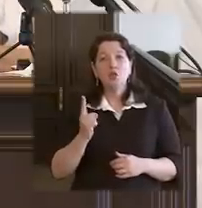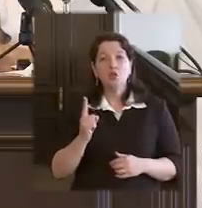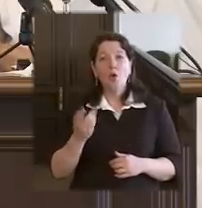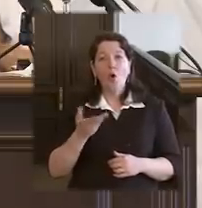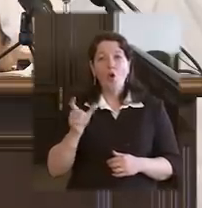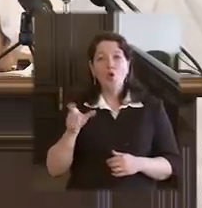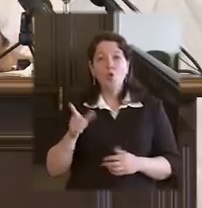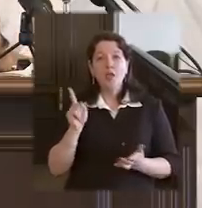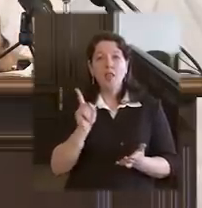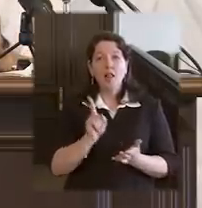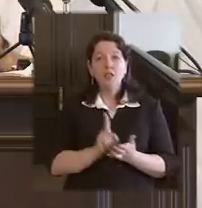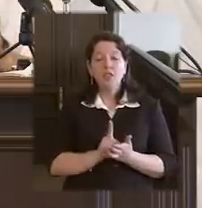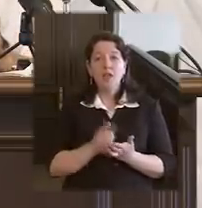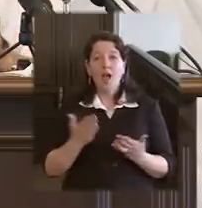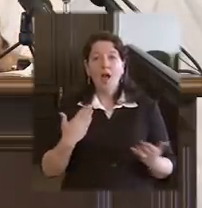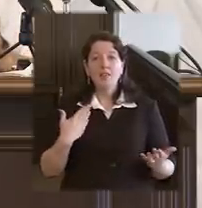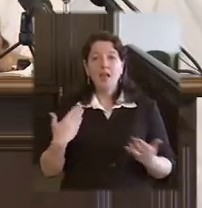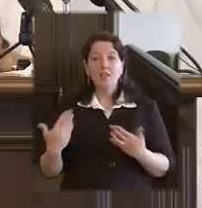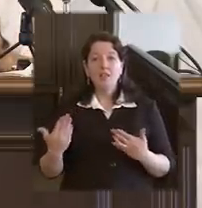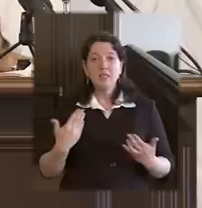Оказывается, мы должны